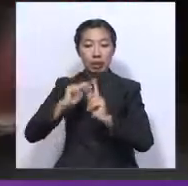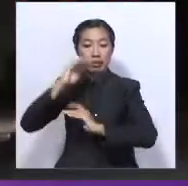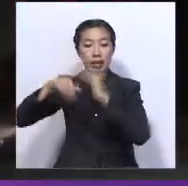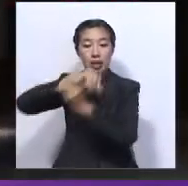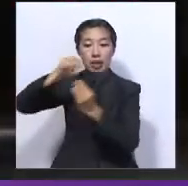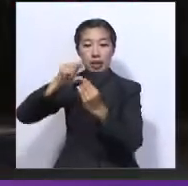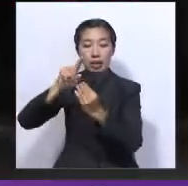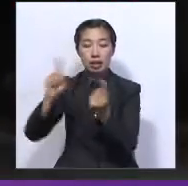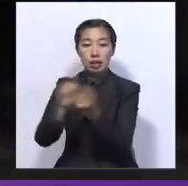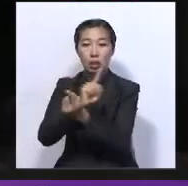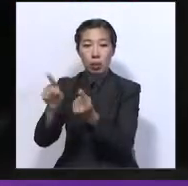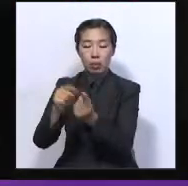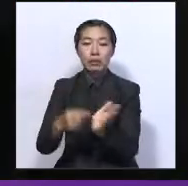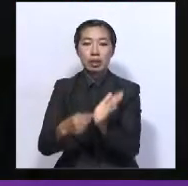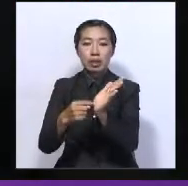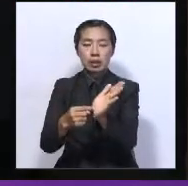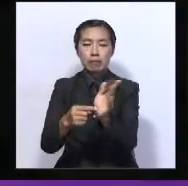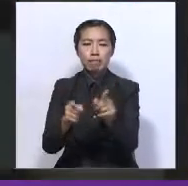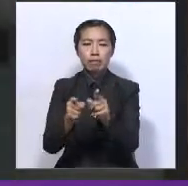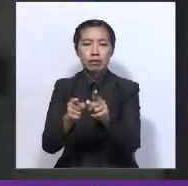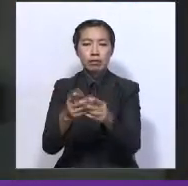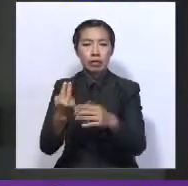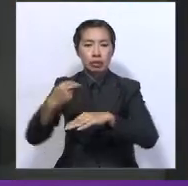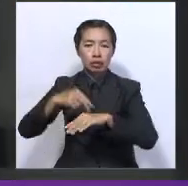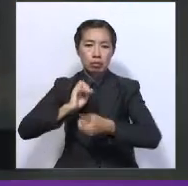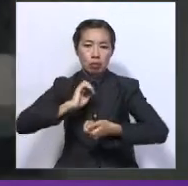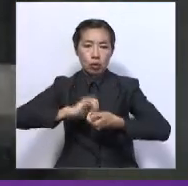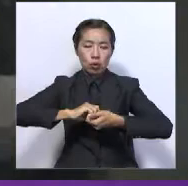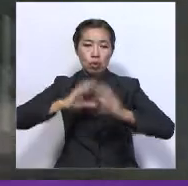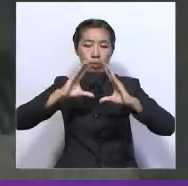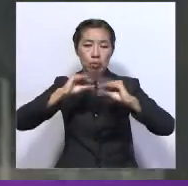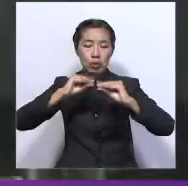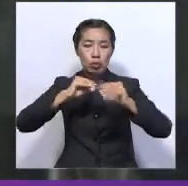กิจและสังคมแห่งชาติเสนอแถลงการร่วมประชุมระดับผู้น